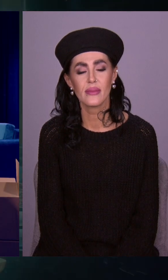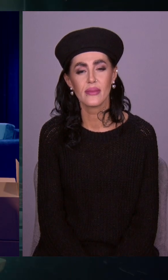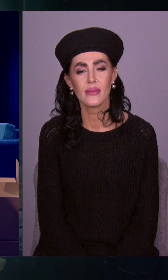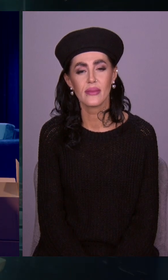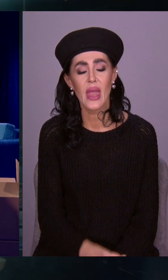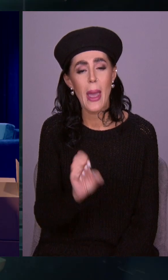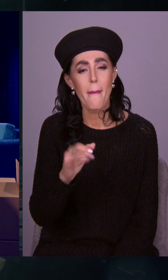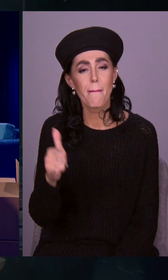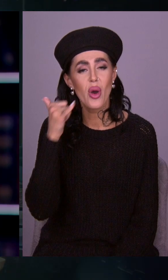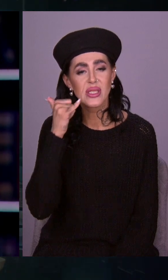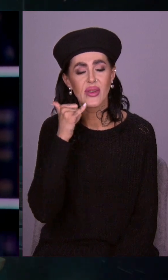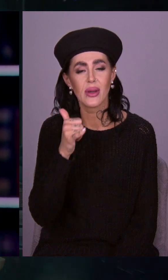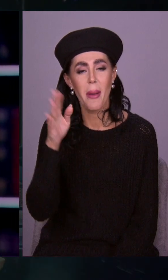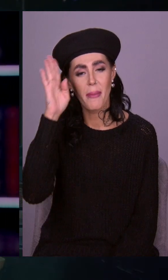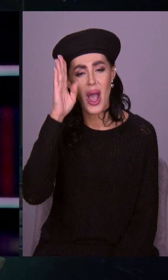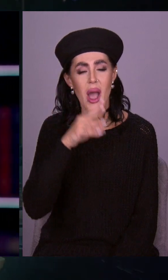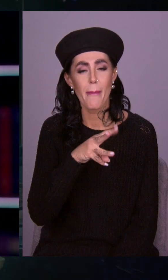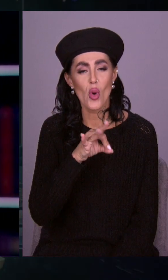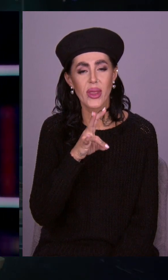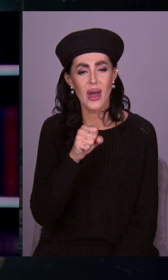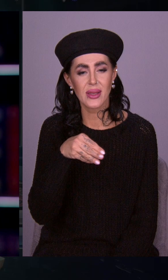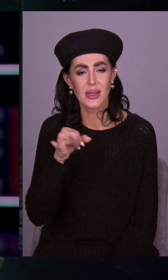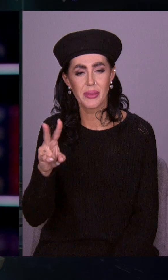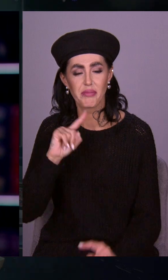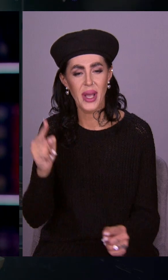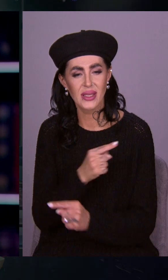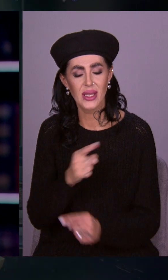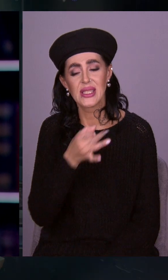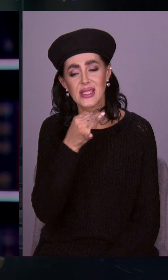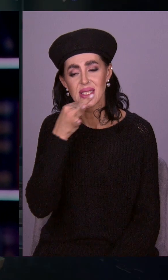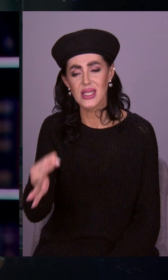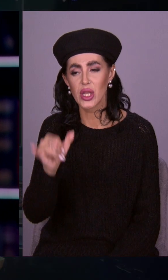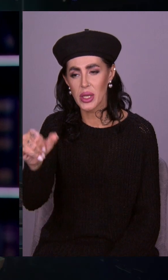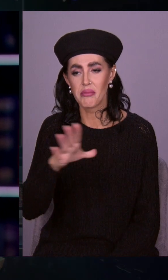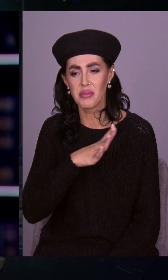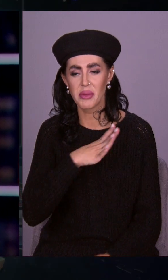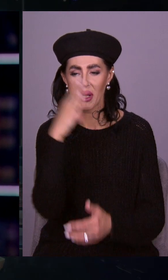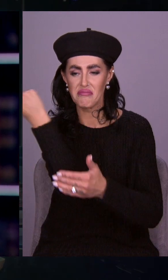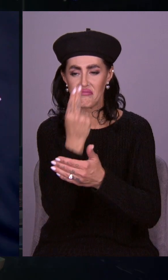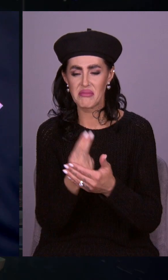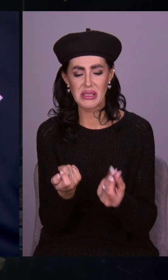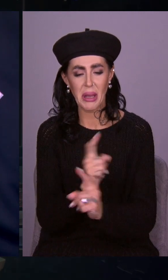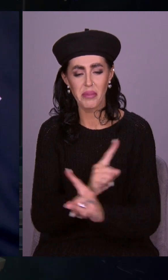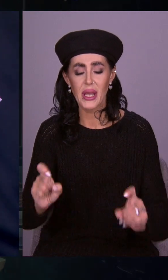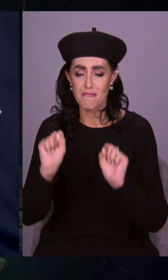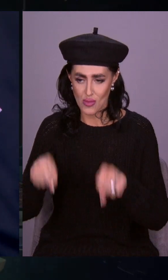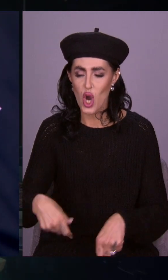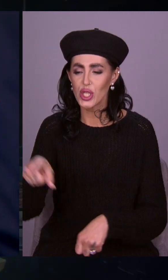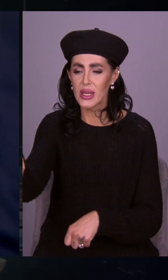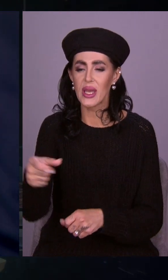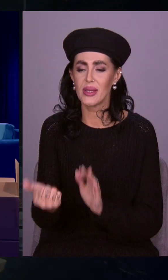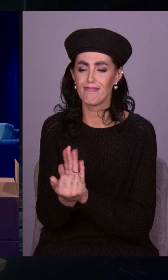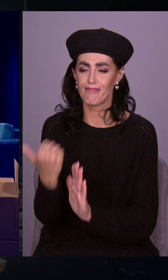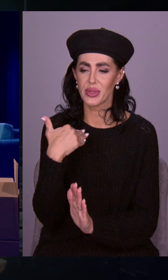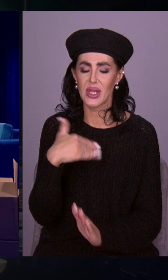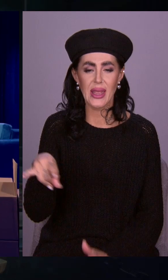Так, подзвонити Монатіку. Сказати: Діма, я знаю, ти почав малювати картини в стилі Примаченко. Можеш скинути мені їх в Телеграм, бо я хочу